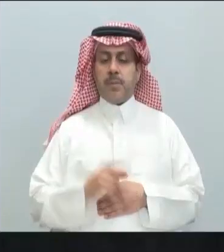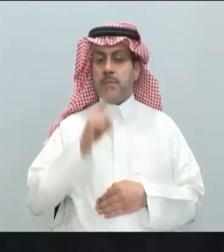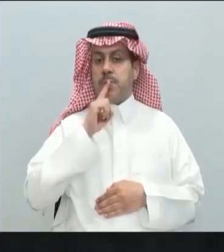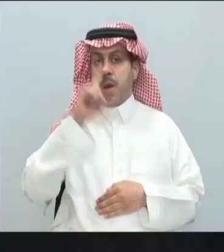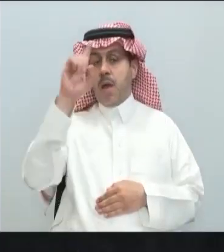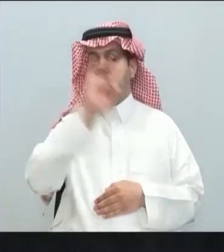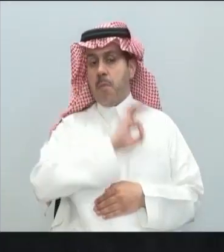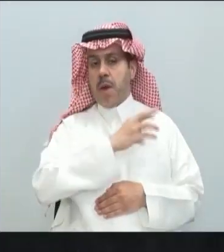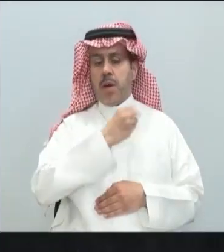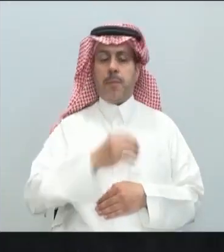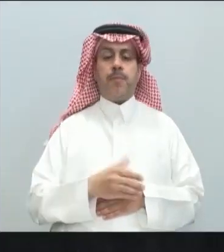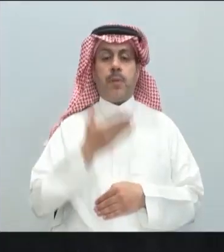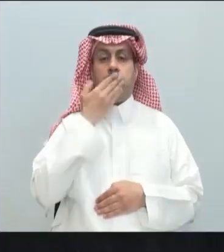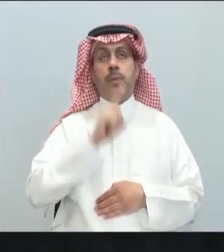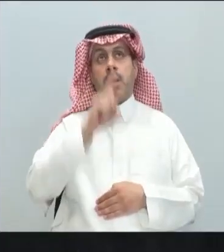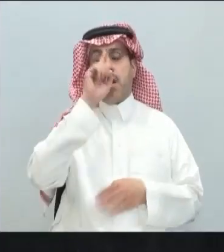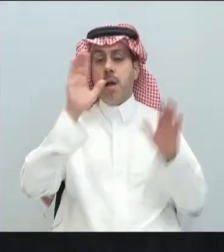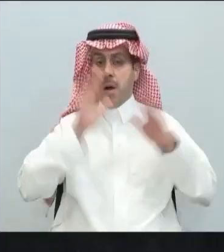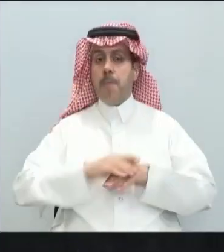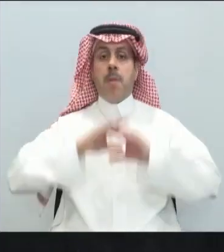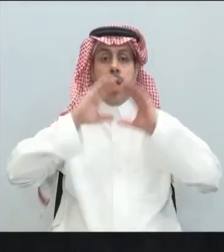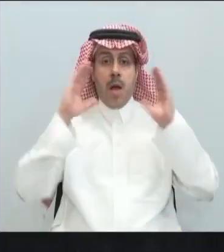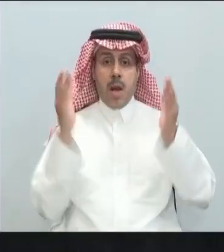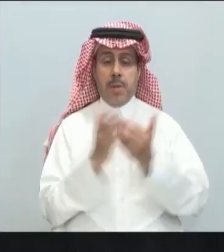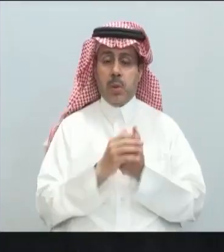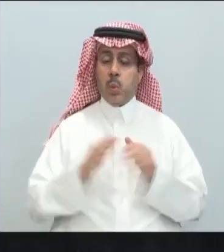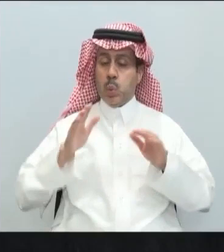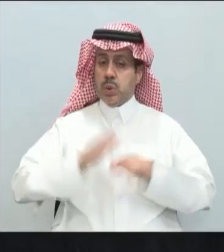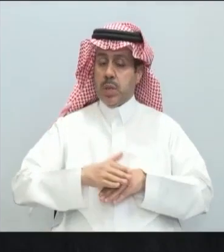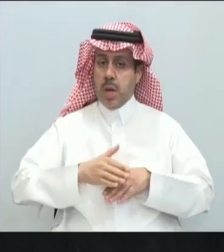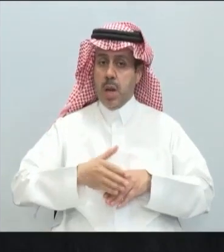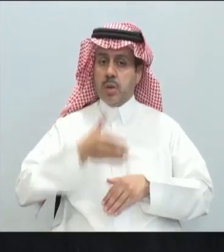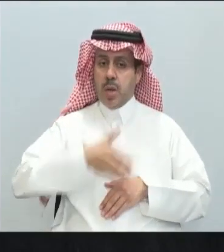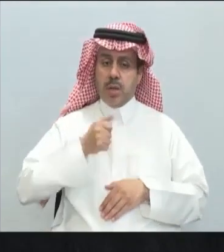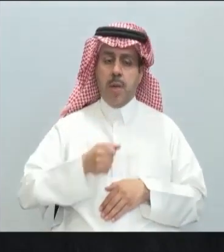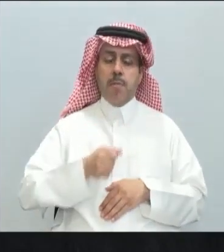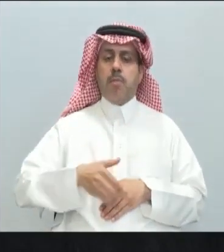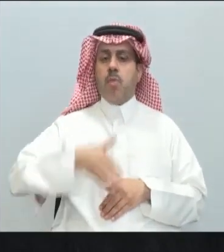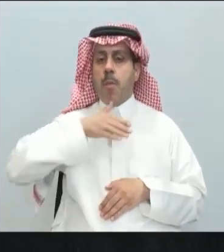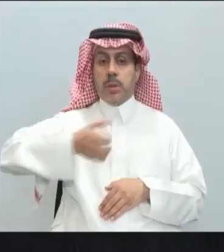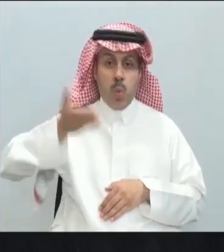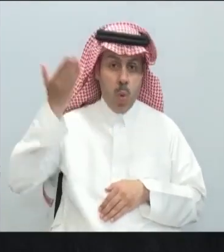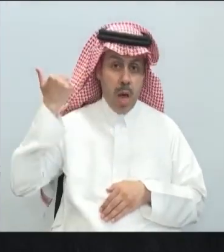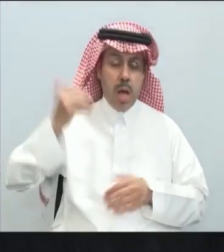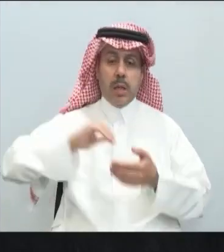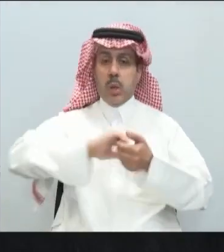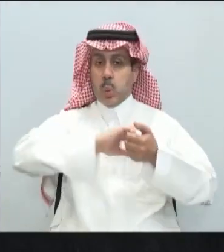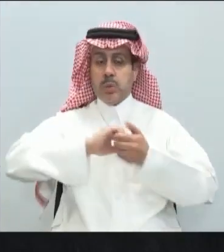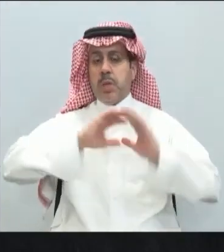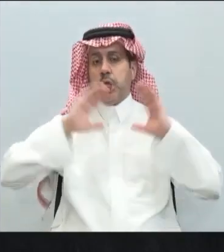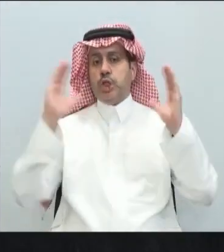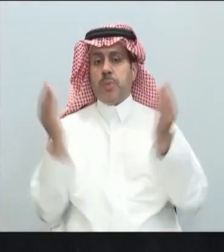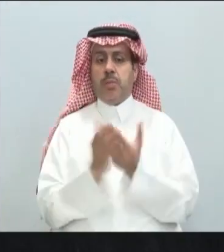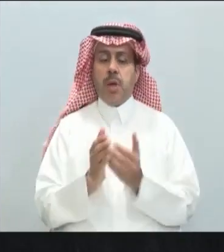بسم الله الرحمن الرحيم الحمد لله رب العالمين وصلى الله وسلم وبارك على نبينا محمد وعلى اله وصحبه